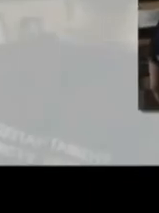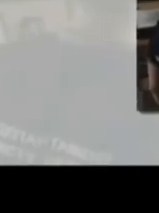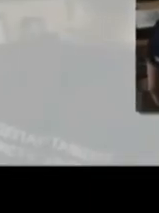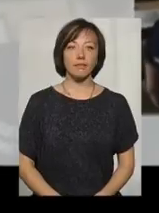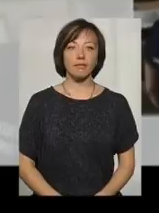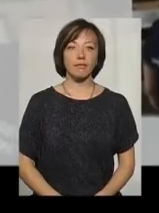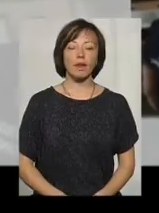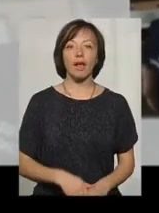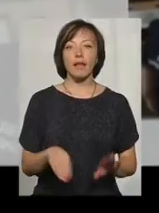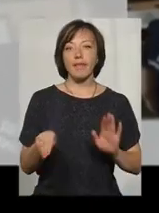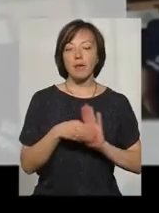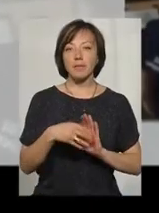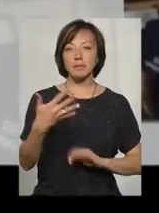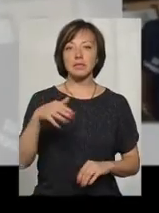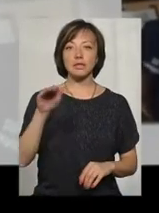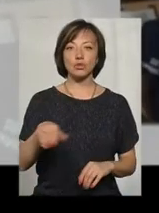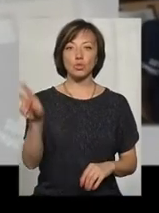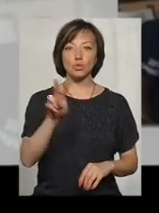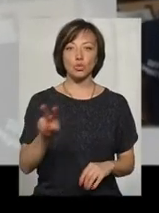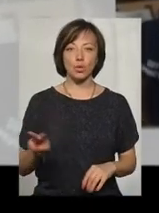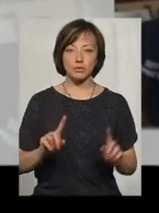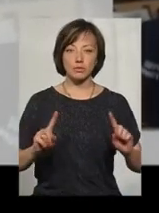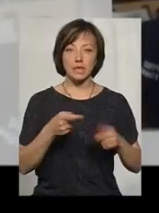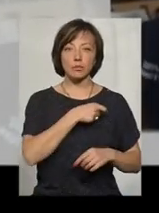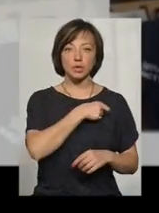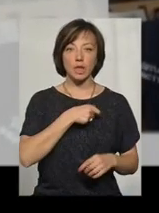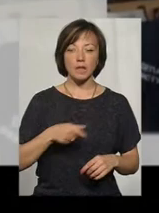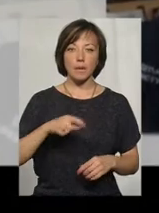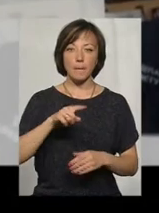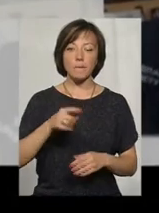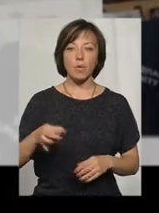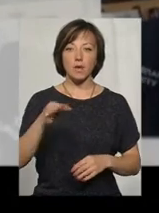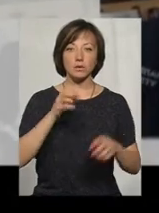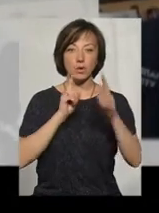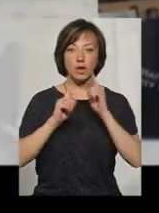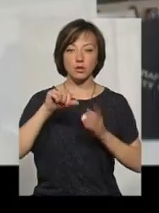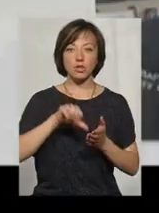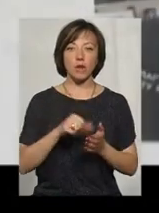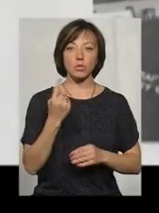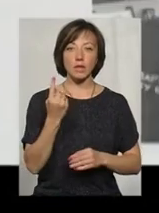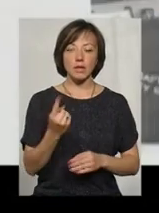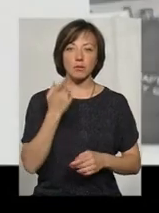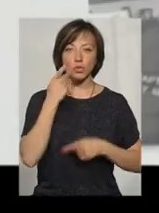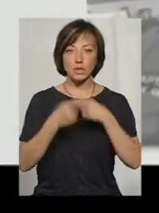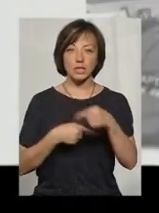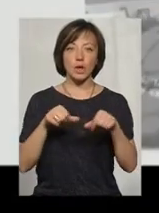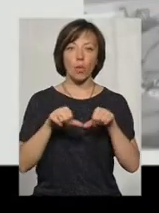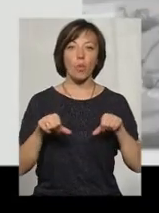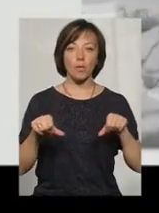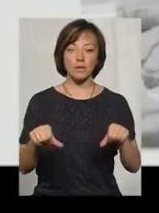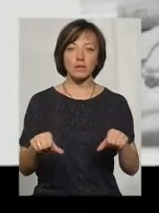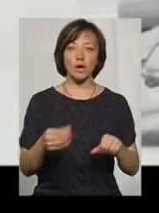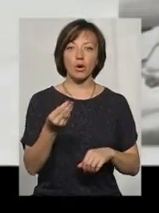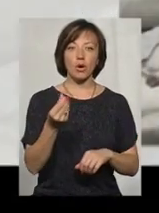На хабарі у 50 тисяч доларів США погорів депутат Хмельницької обласної ради, член однієї з постійних комісій.